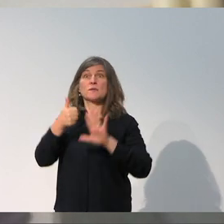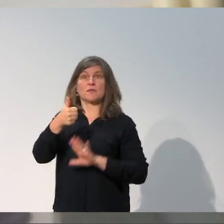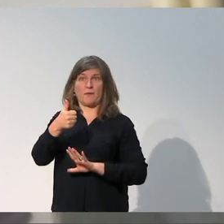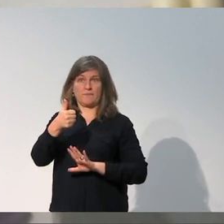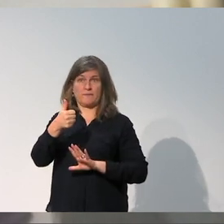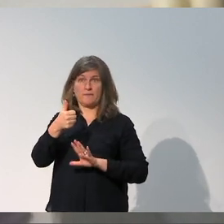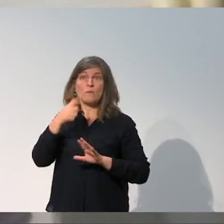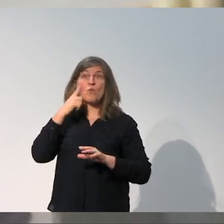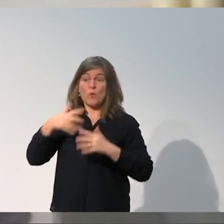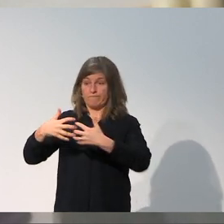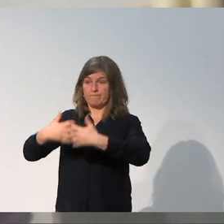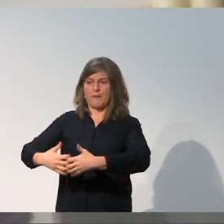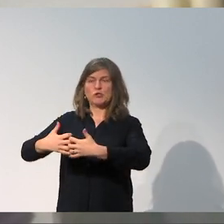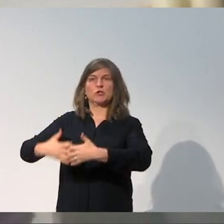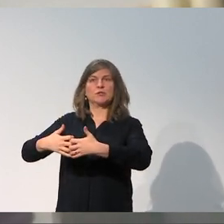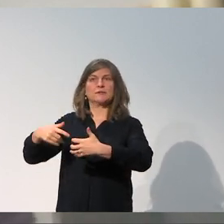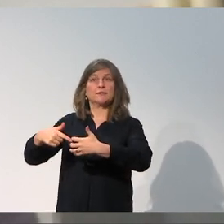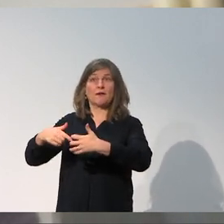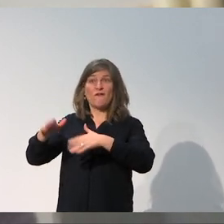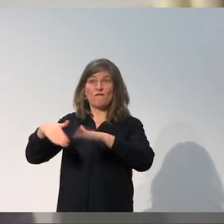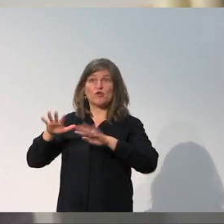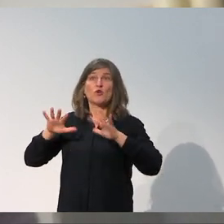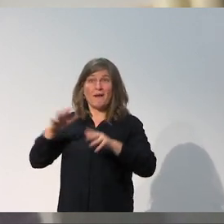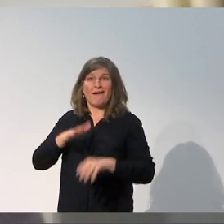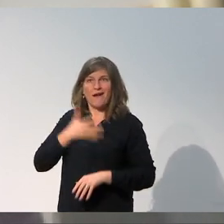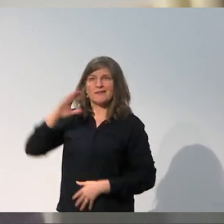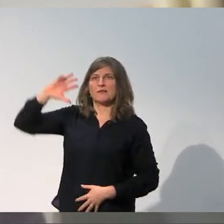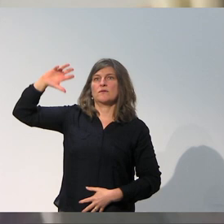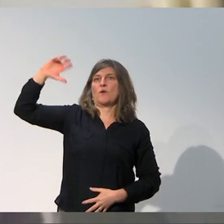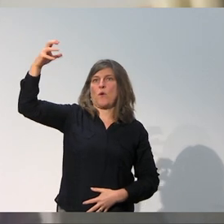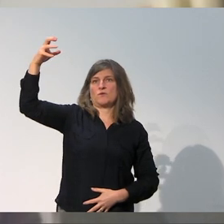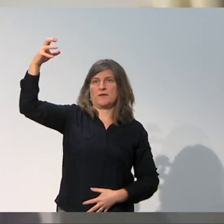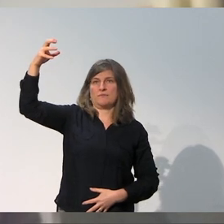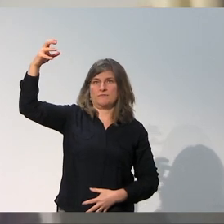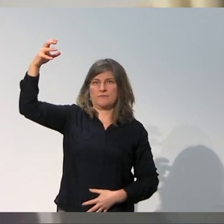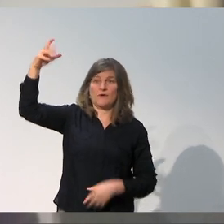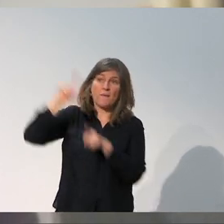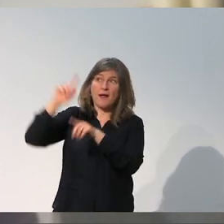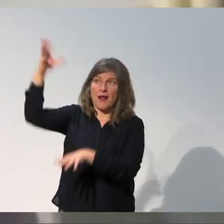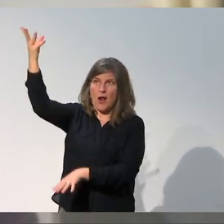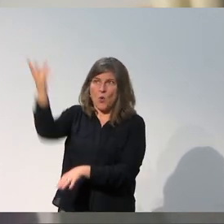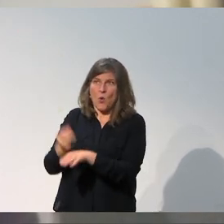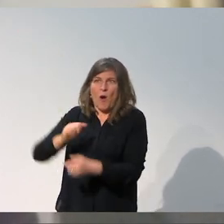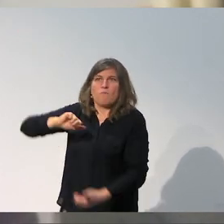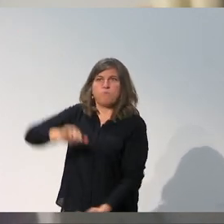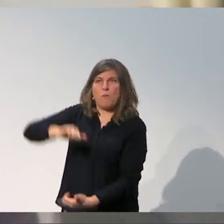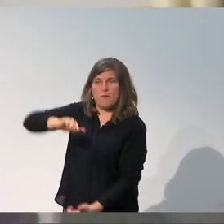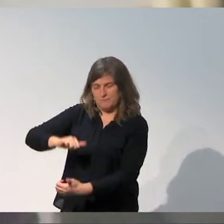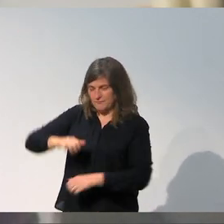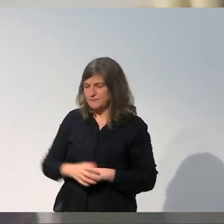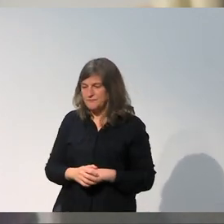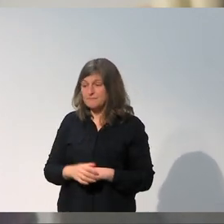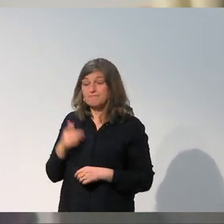qui est une machine... qui marche à l'énergie solaire et qui s'appelle l'héliopompe. Absolument. Et son invention va le